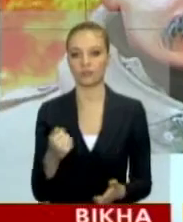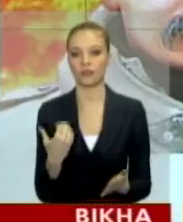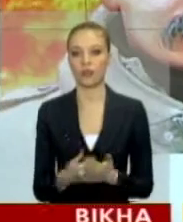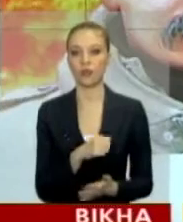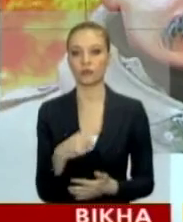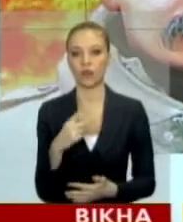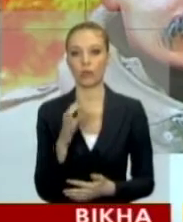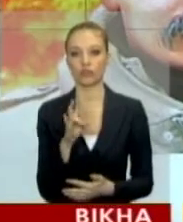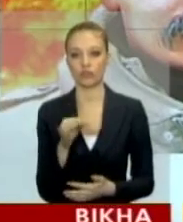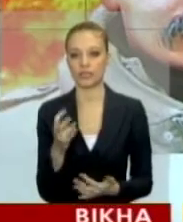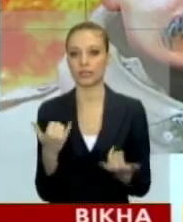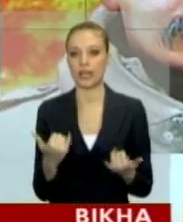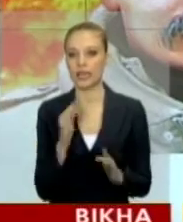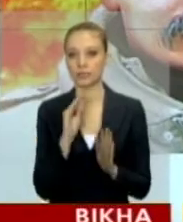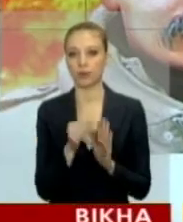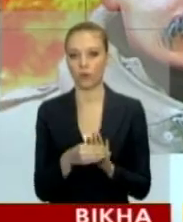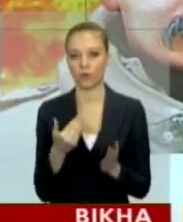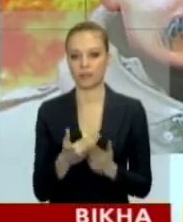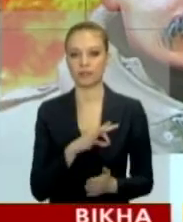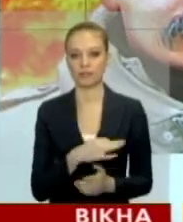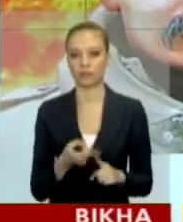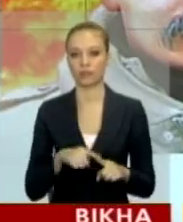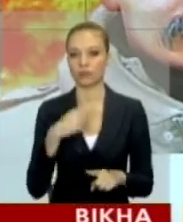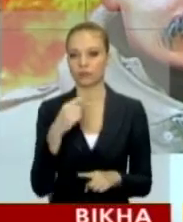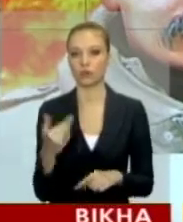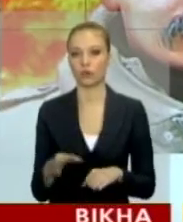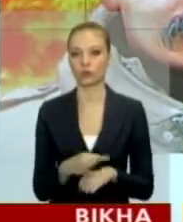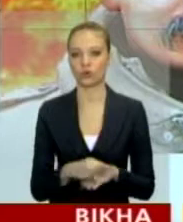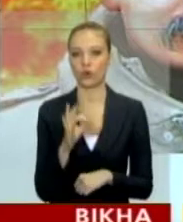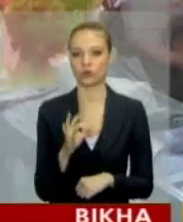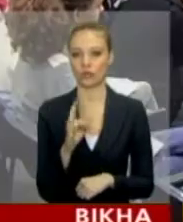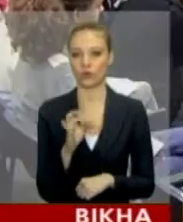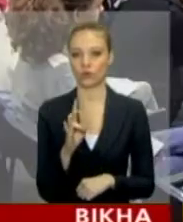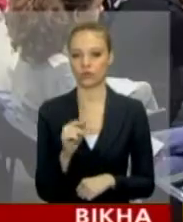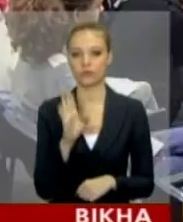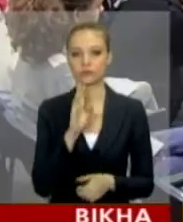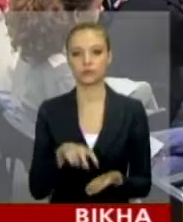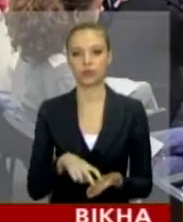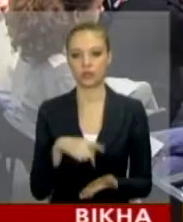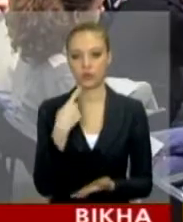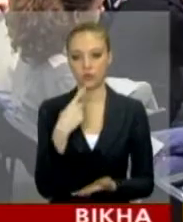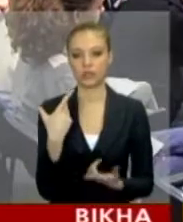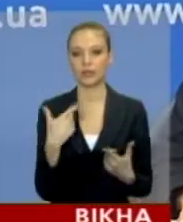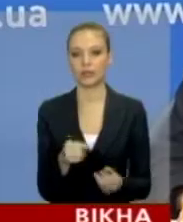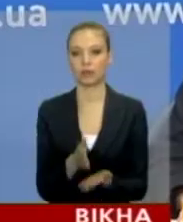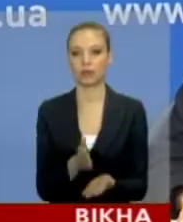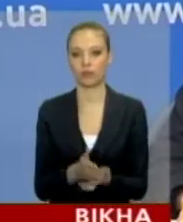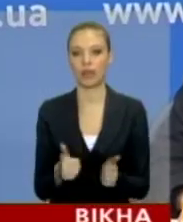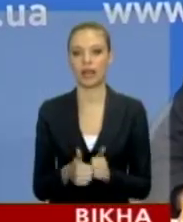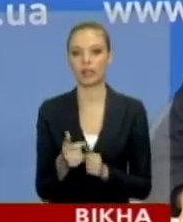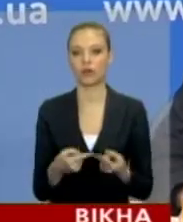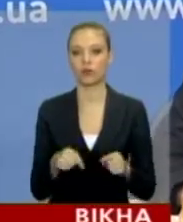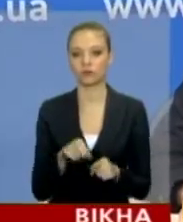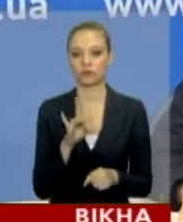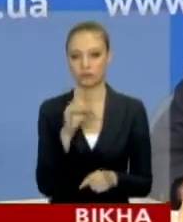А от сам Дмитро Корчинський наразі переховується від слідства. Про це заявляє його дружина Оксана Корчинська. Вона боїться говорити, де перебуває лідер